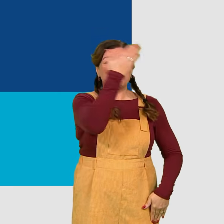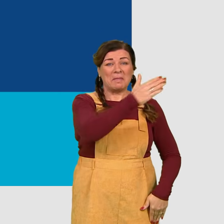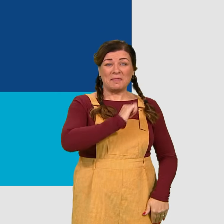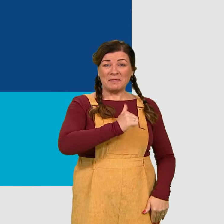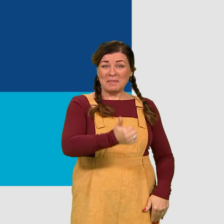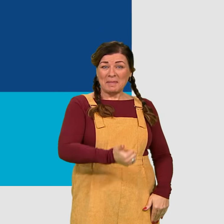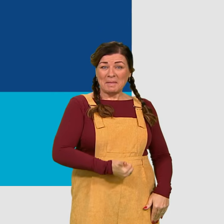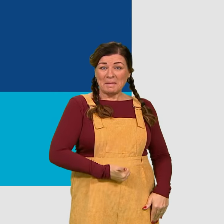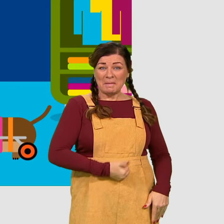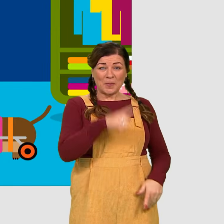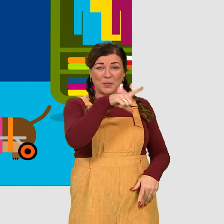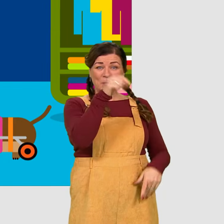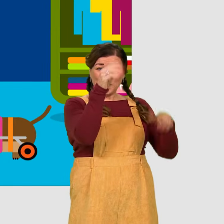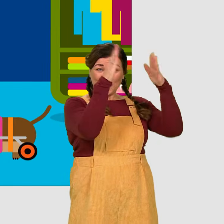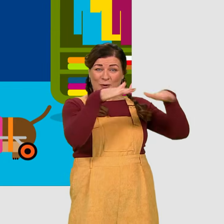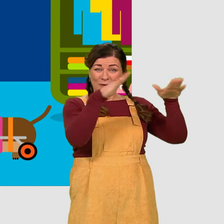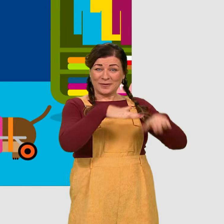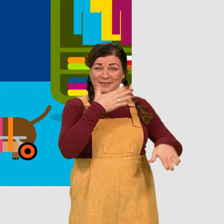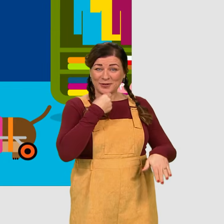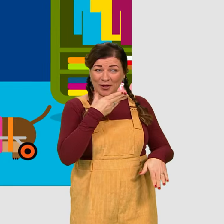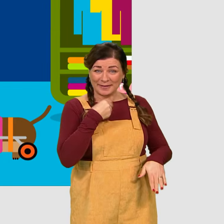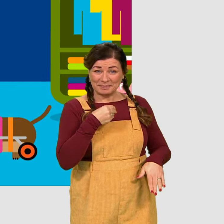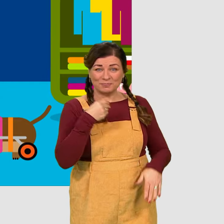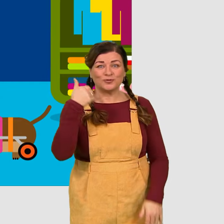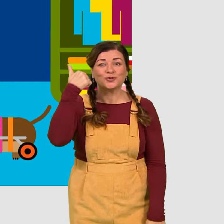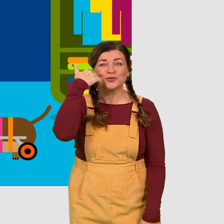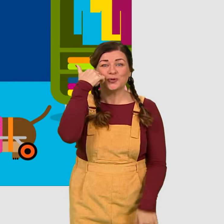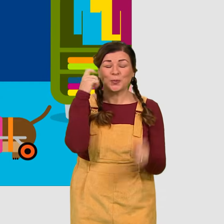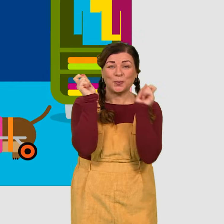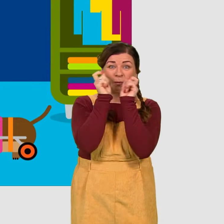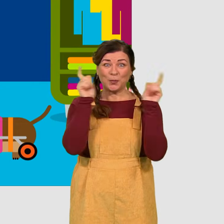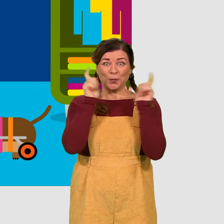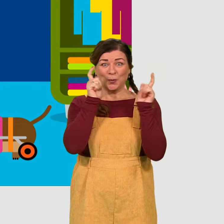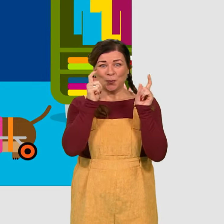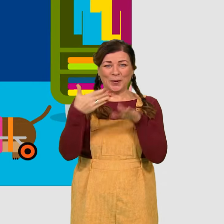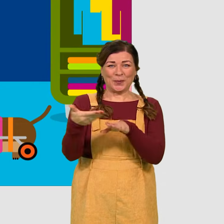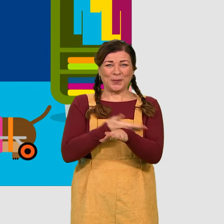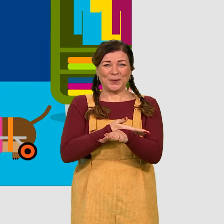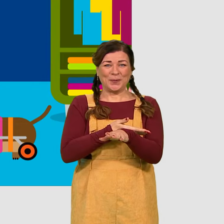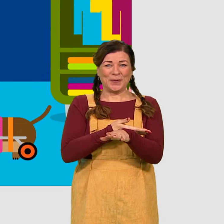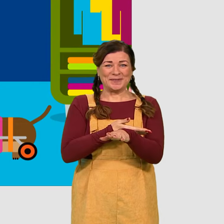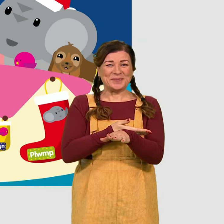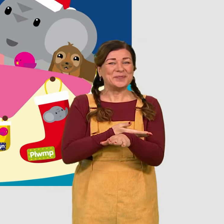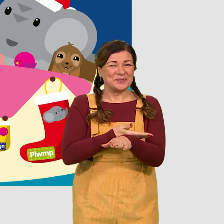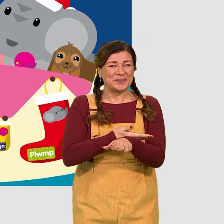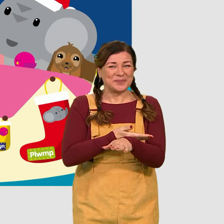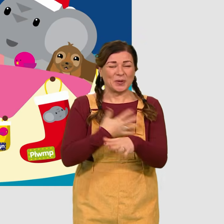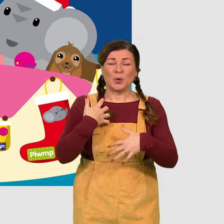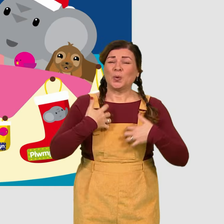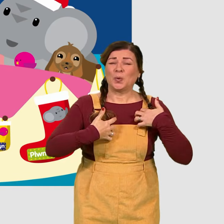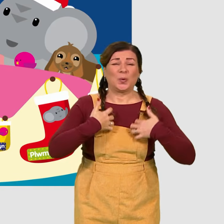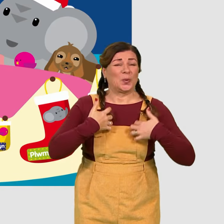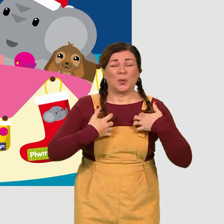coeden Nadolig. Deffrodd triog ben bore, oriau cyn i'r lleill godi. Roedd